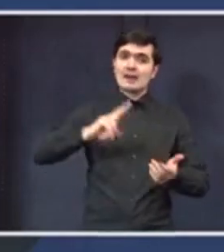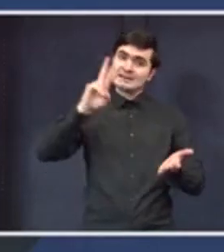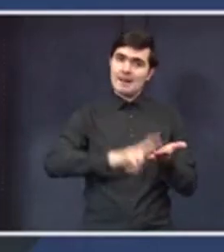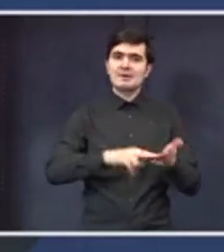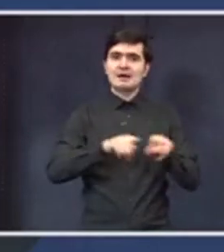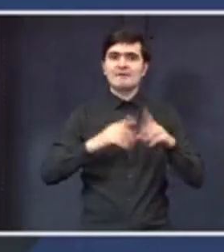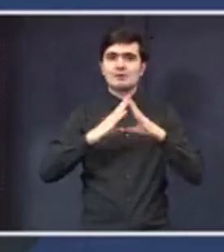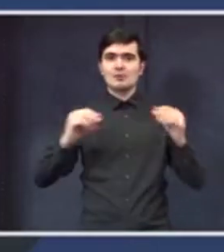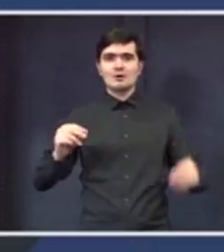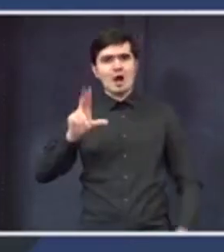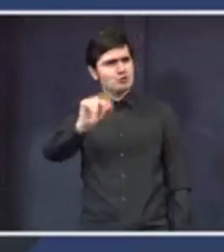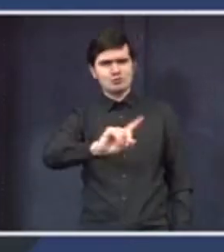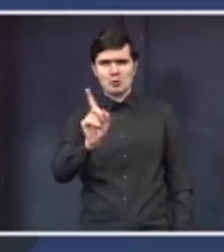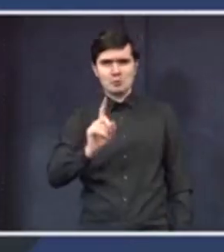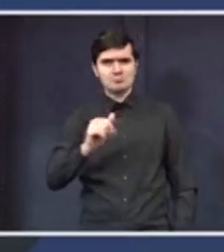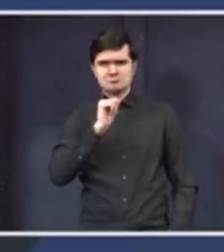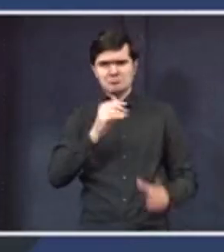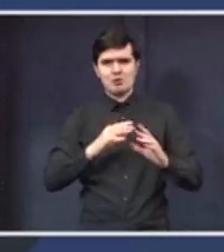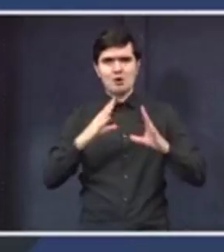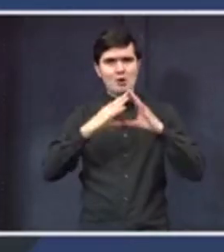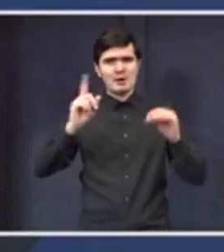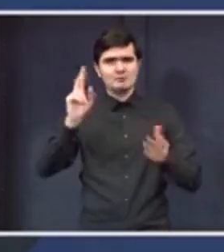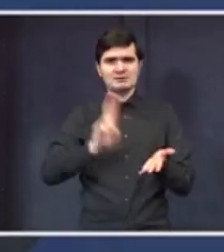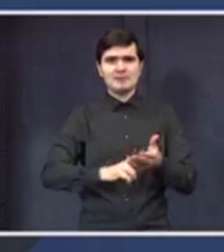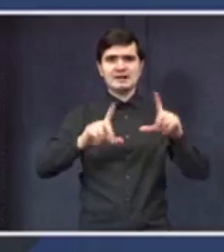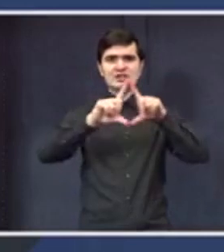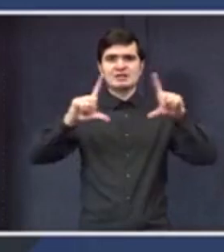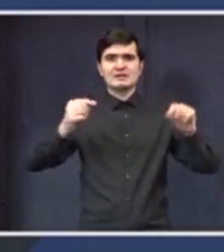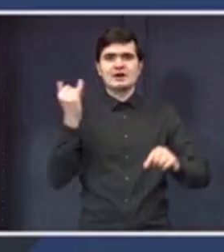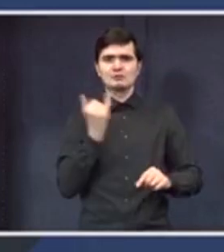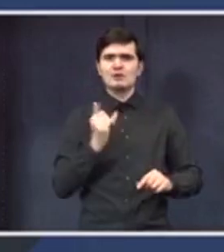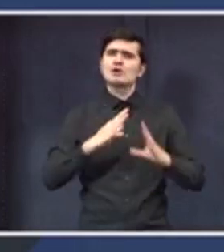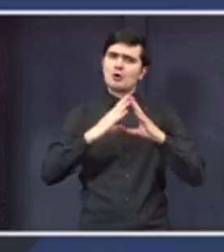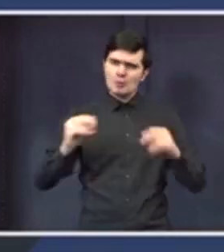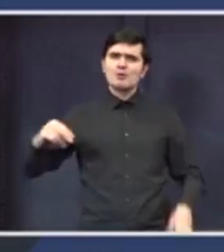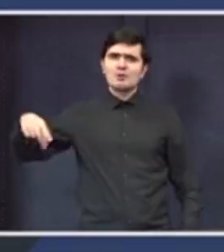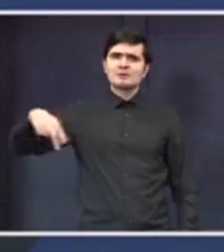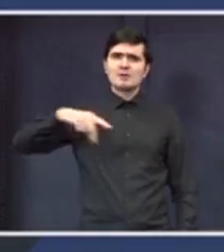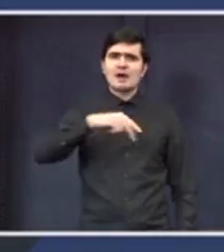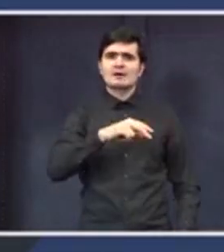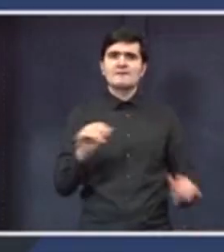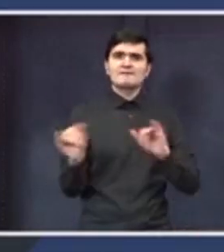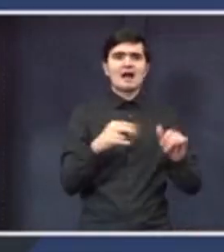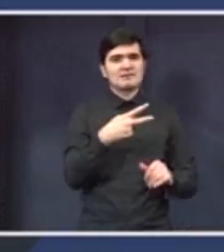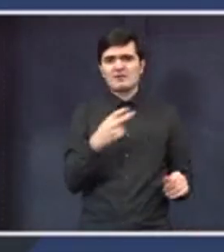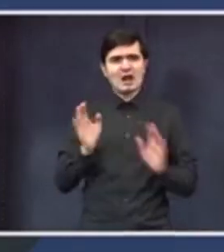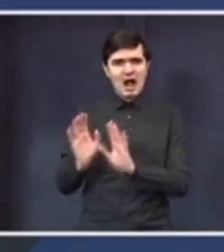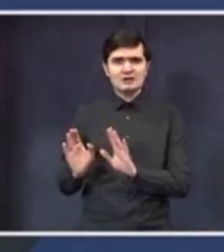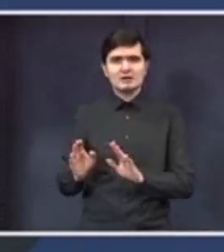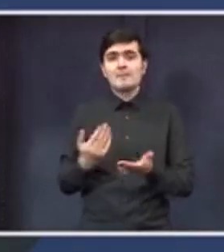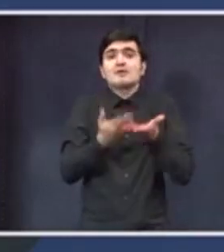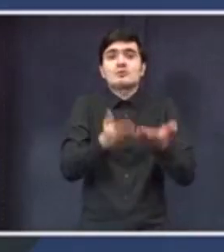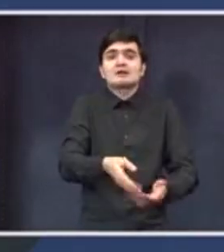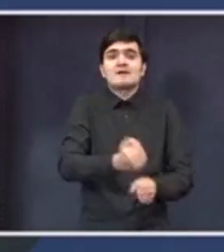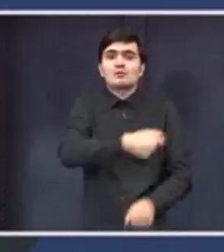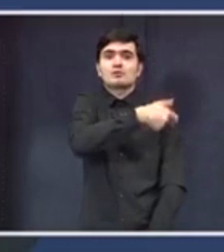și în România? Nu, în niciun caz. În România nu se va aplica certificatul verde, românii vor merge în vacanță fără. De aceea avem acest comitet